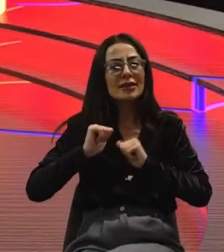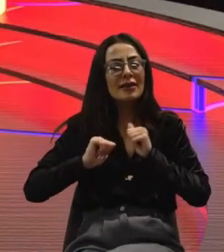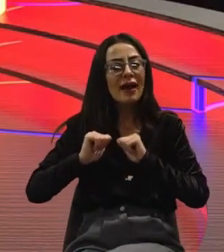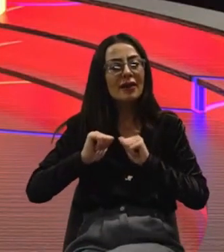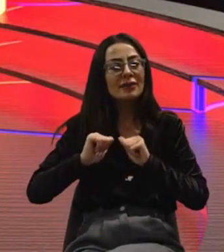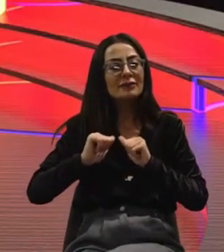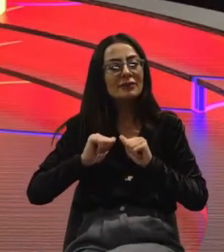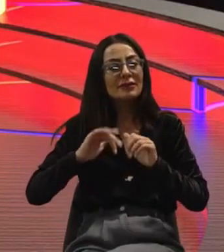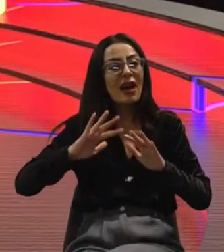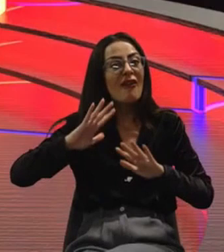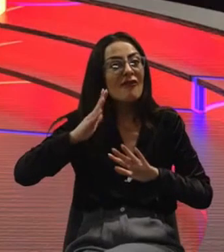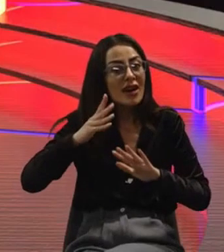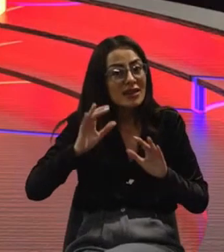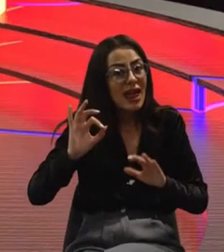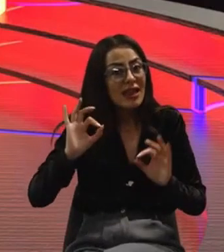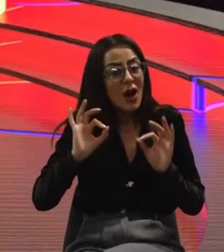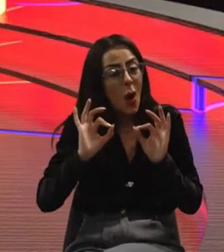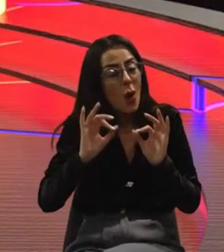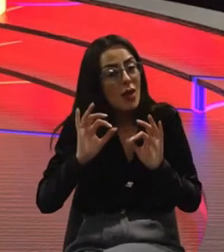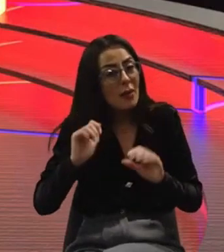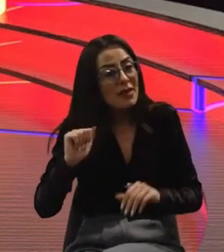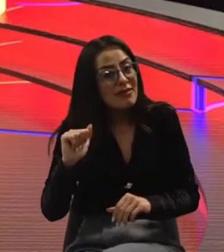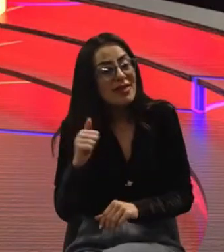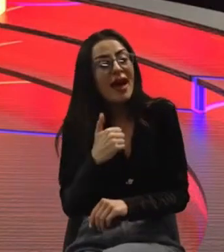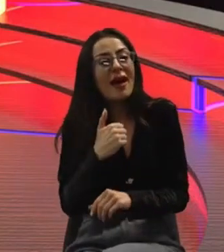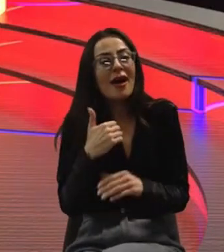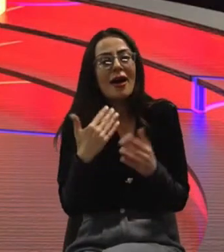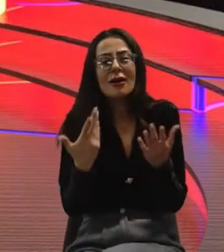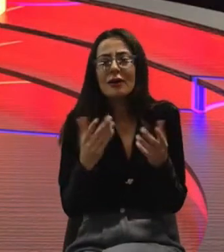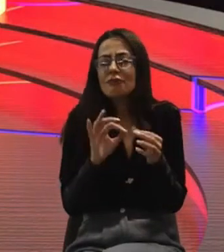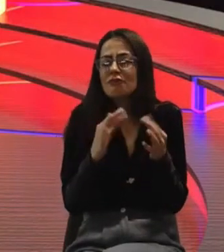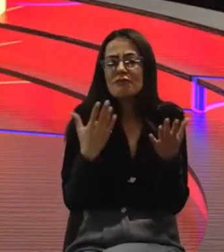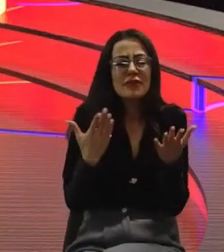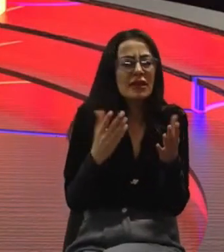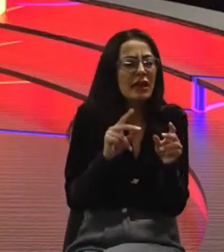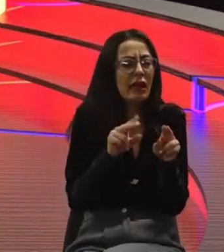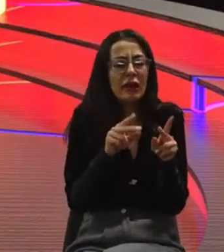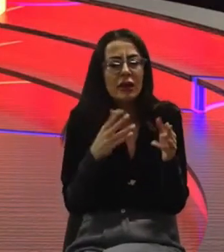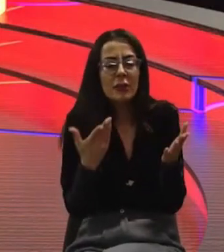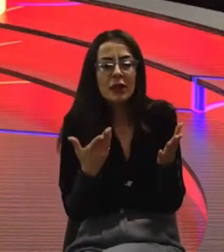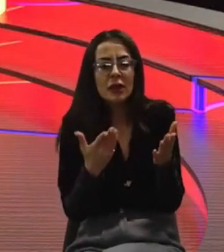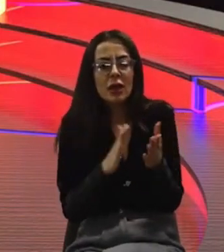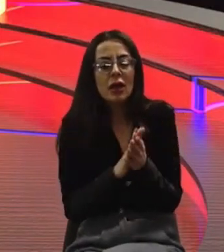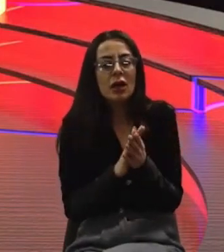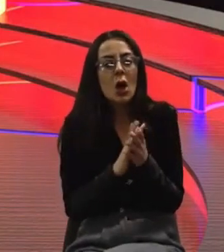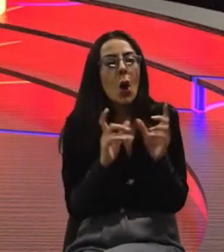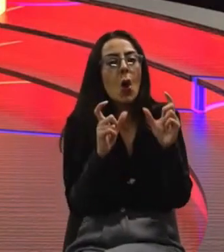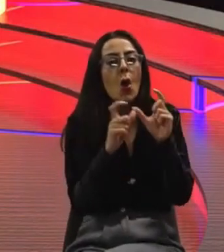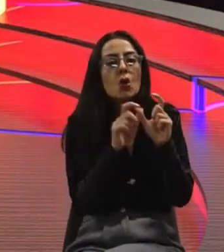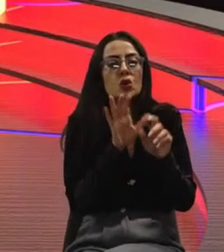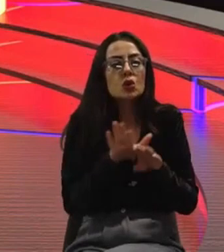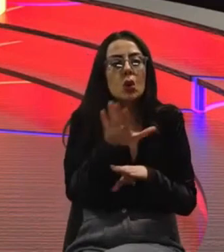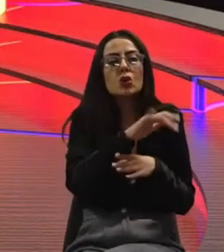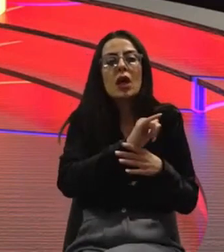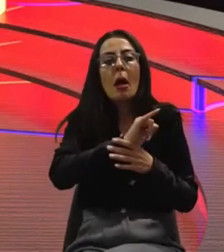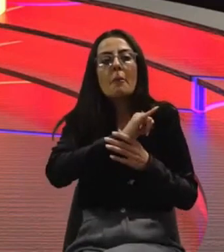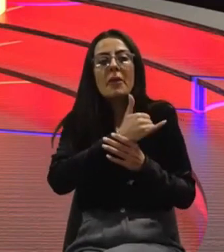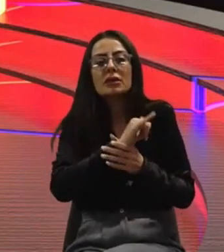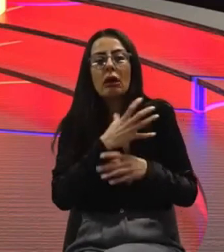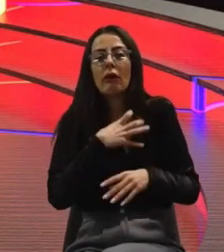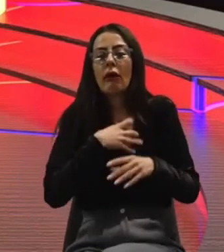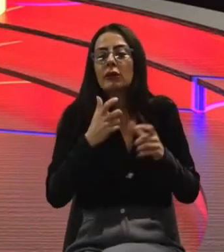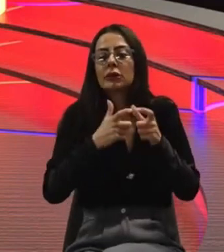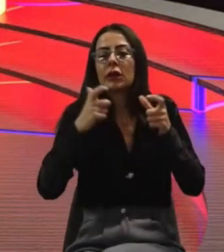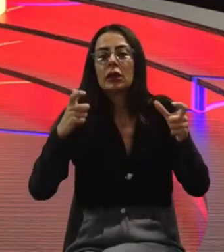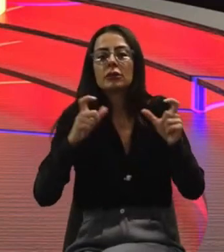ne olabilir bunlar bir sürü şey yapabilirsiniz bir kere mesleki alanda çok okuyabilirsiniz sosyal becerilerini konusunda kendi geliştirebilirsiniz